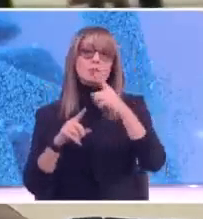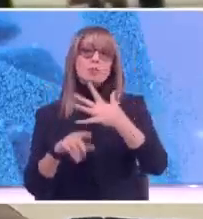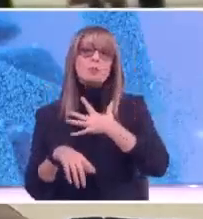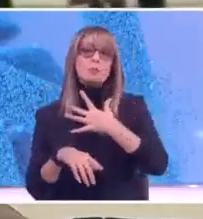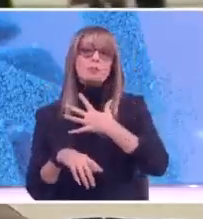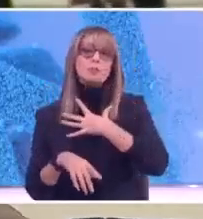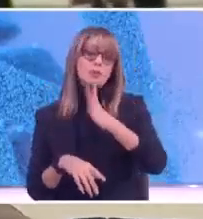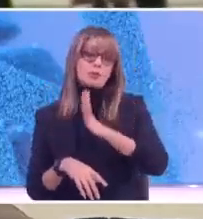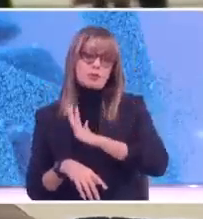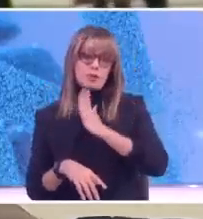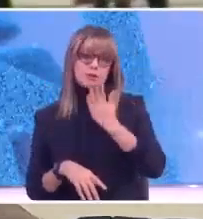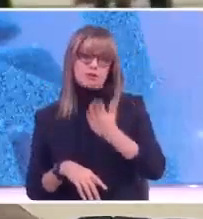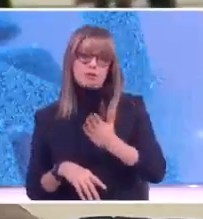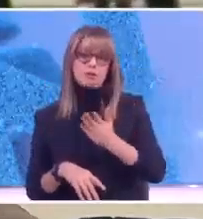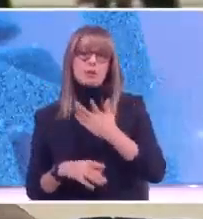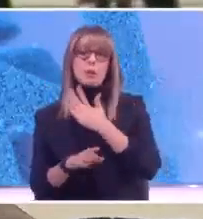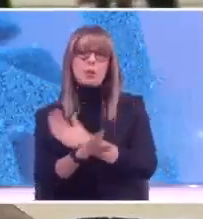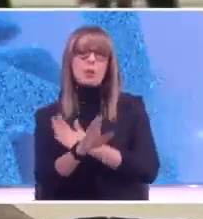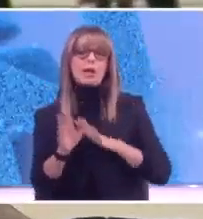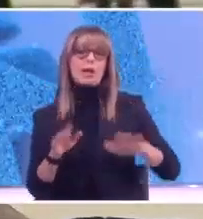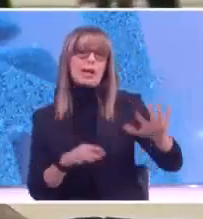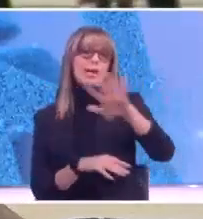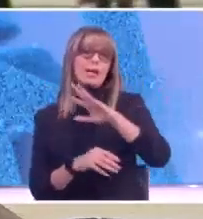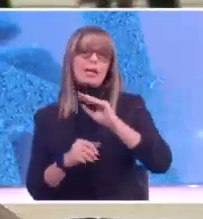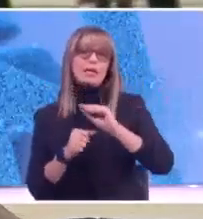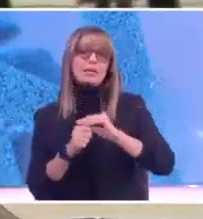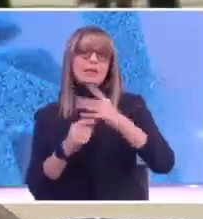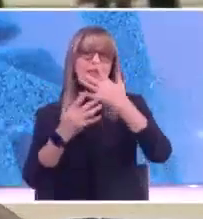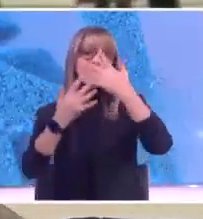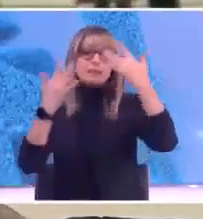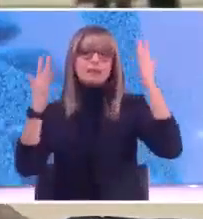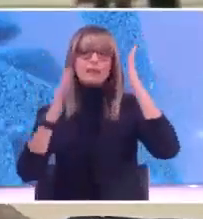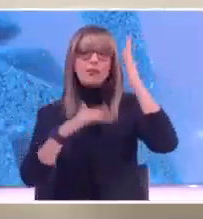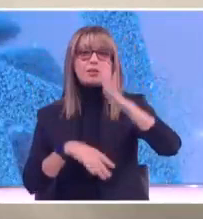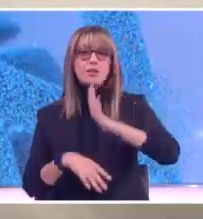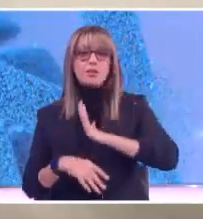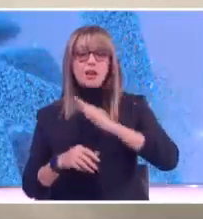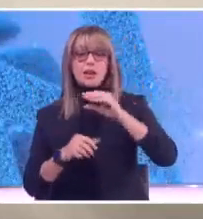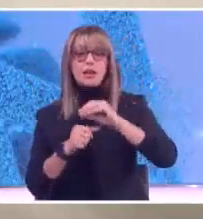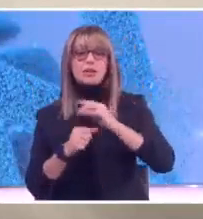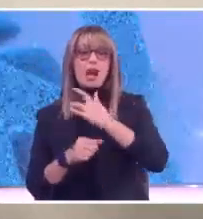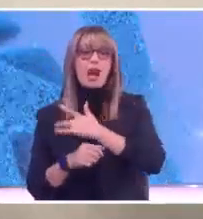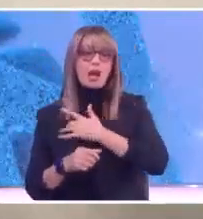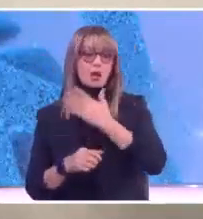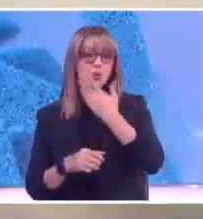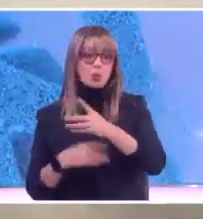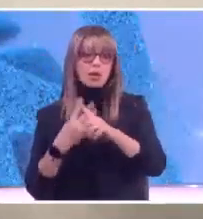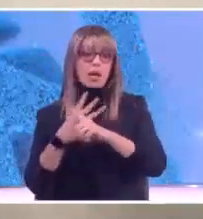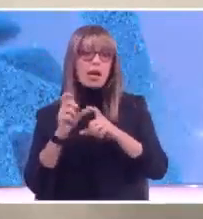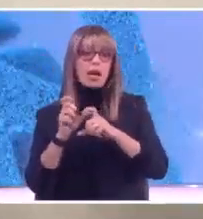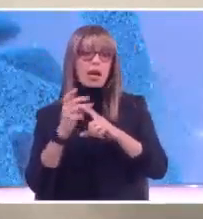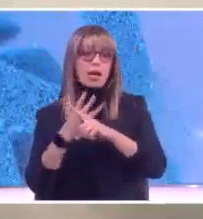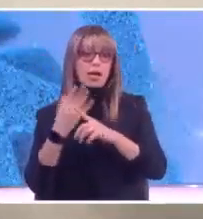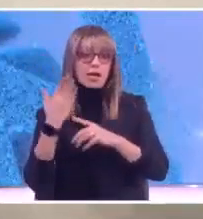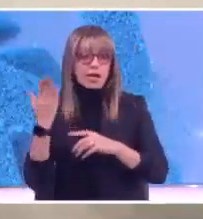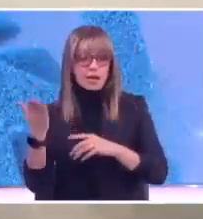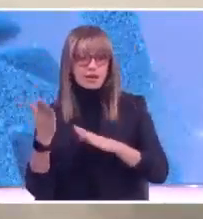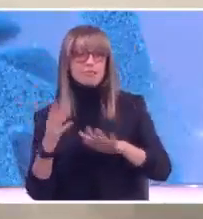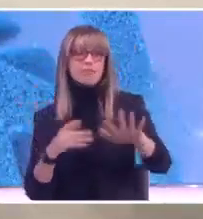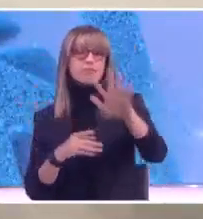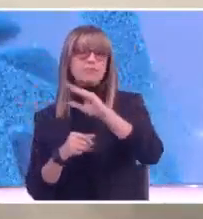solumuş olacağız. Ve ülke genelinde de sis yoğun, İç Anadolu'da, özellikle Ege'de, Torbalı'da,